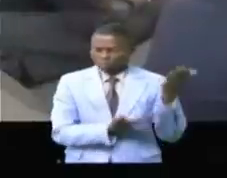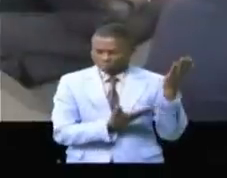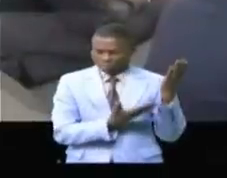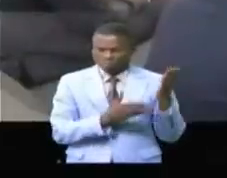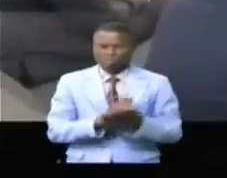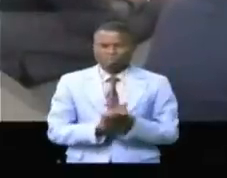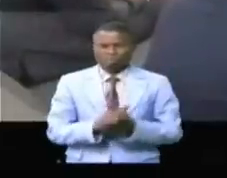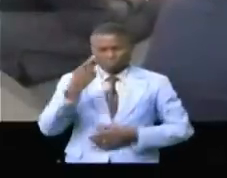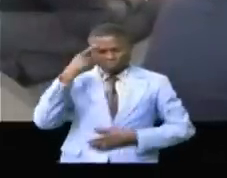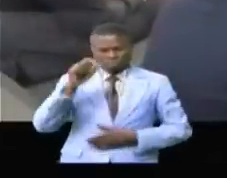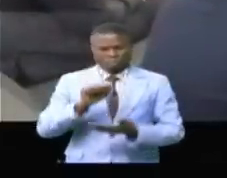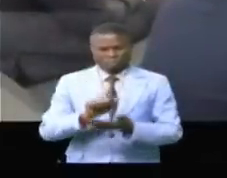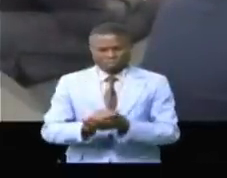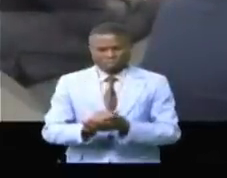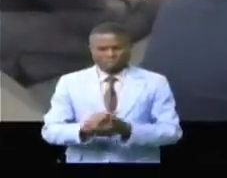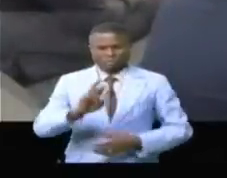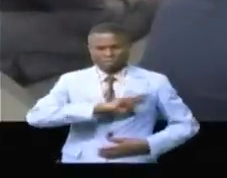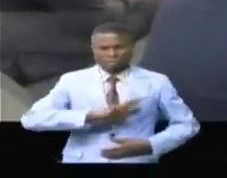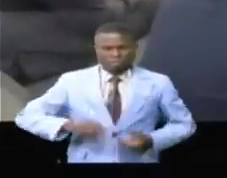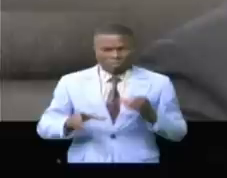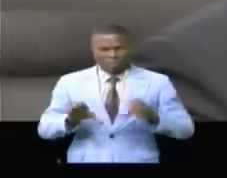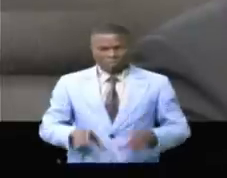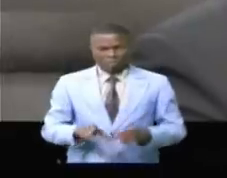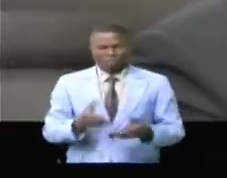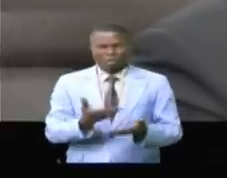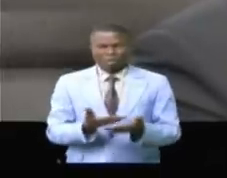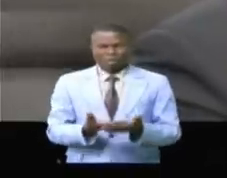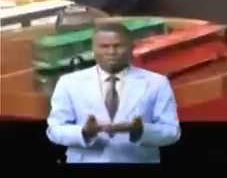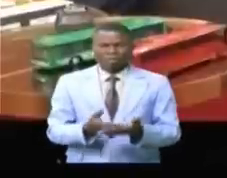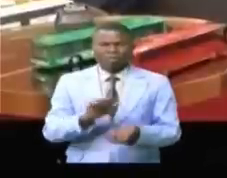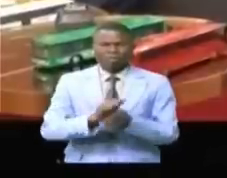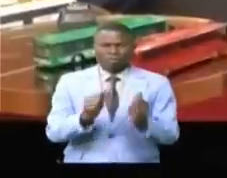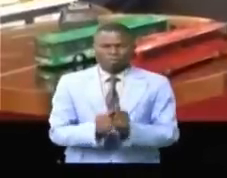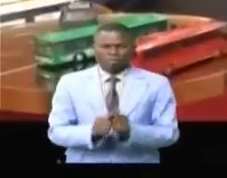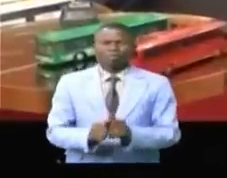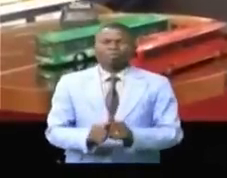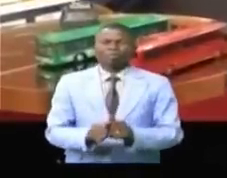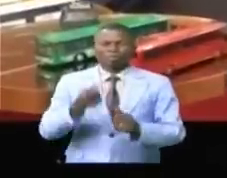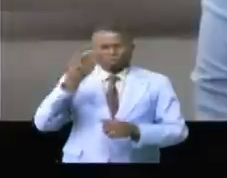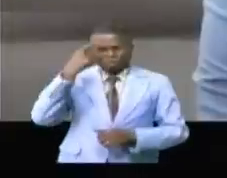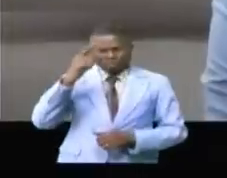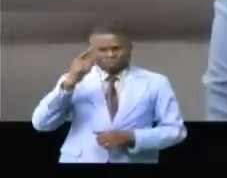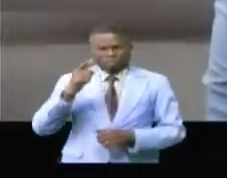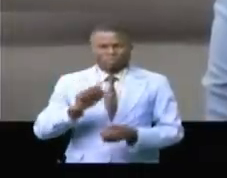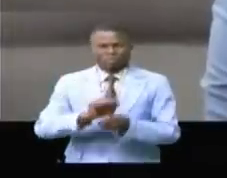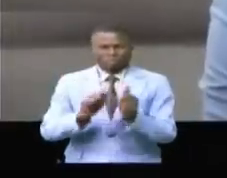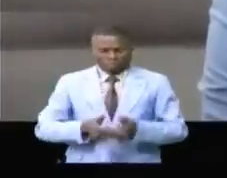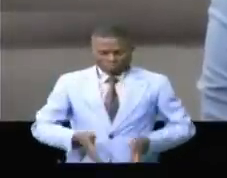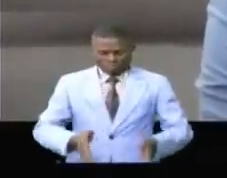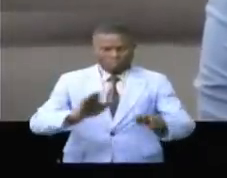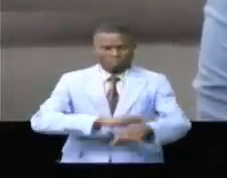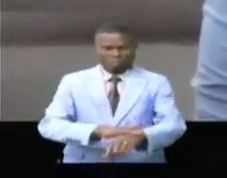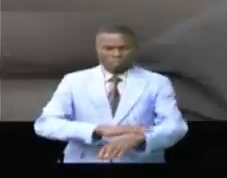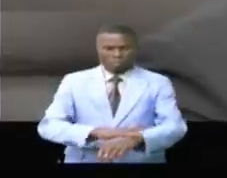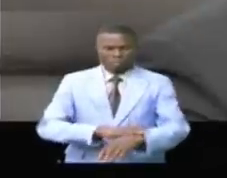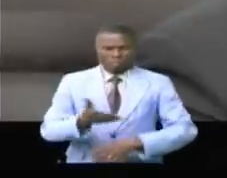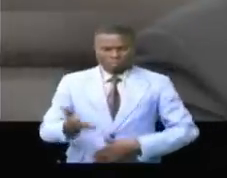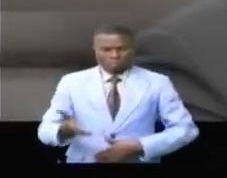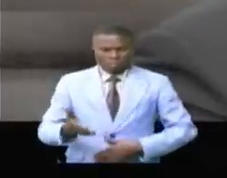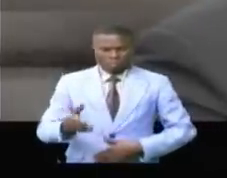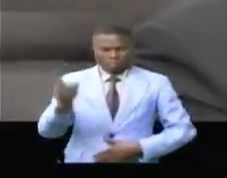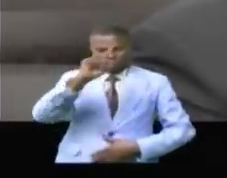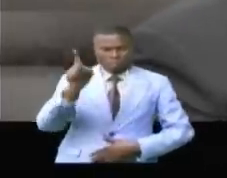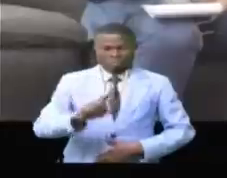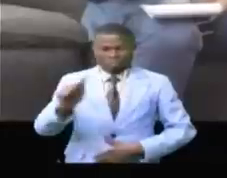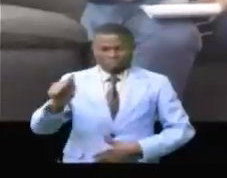veut accompagner la RDC dans la construction des infrastructures portuaires, aéroportuaires, de chemins de fer et des routes. Zhao